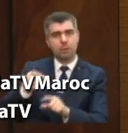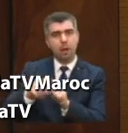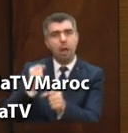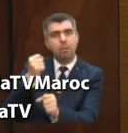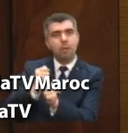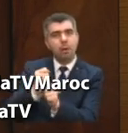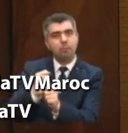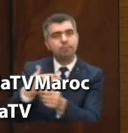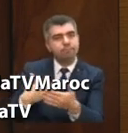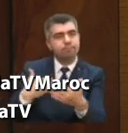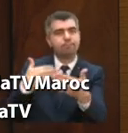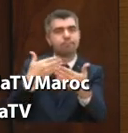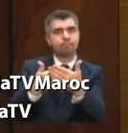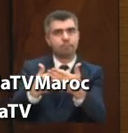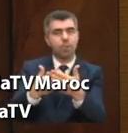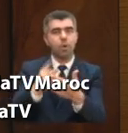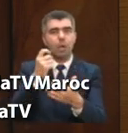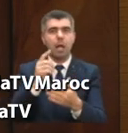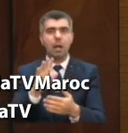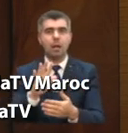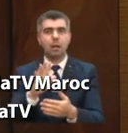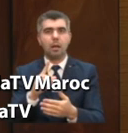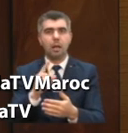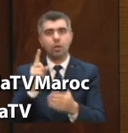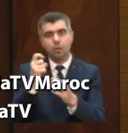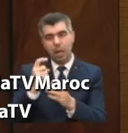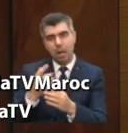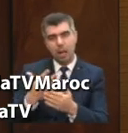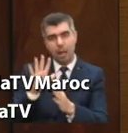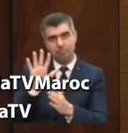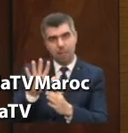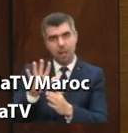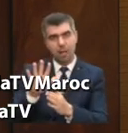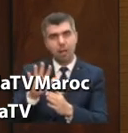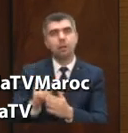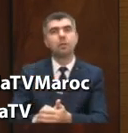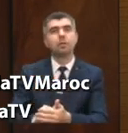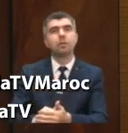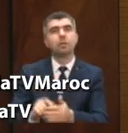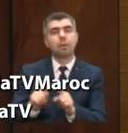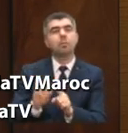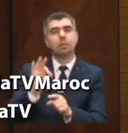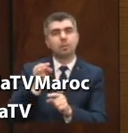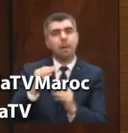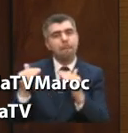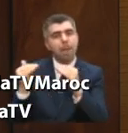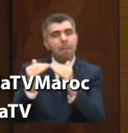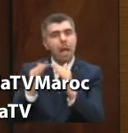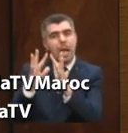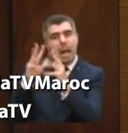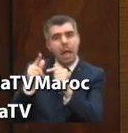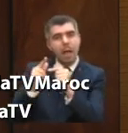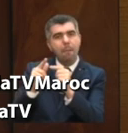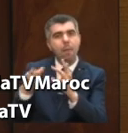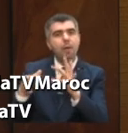الممتدة من شهر ماي 2019 إلى غاية شهر فبراير 2020 فتتم مقارنة رقم